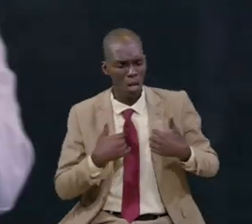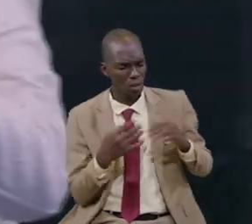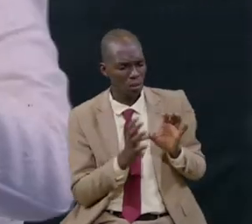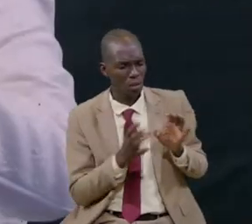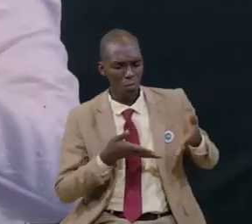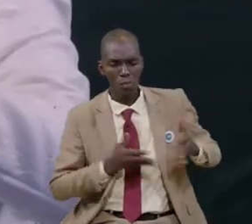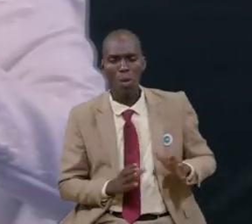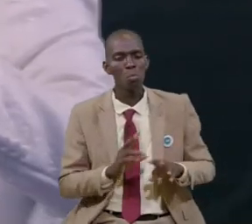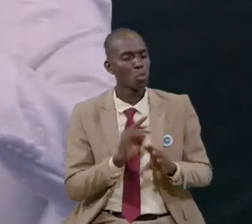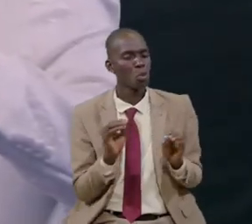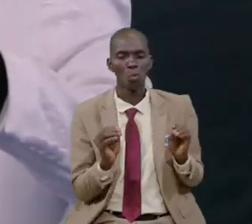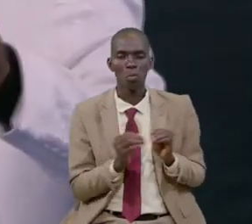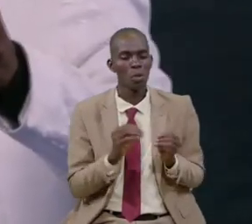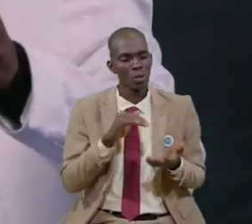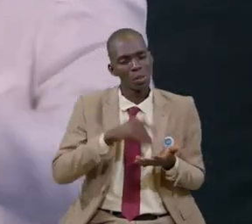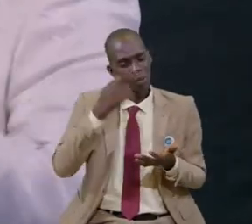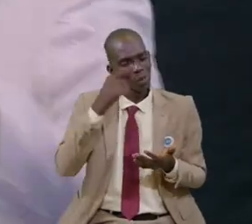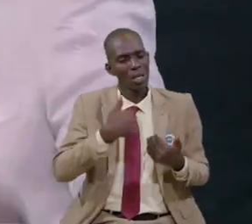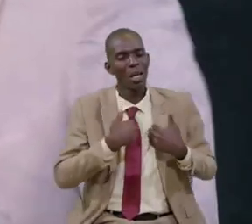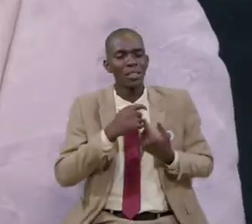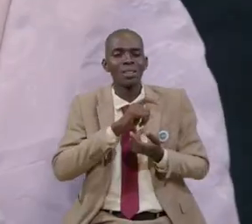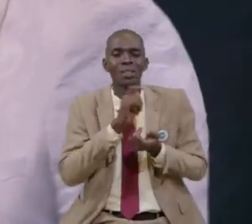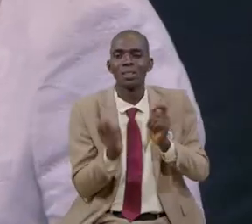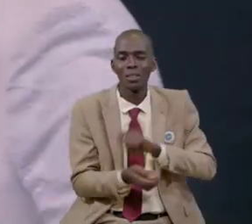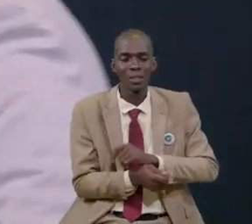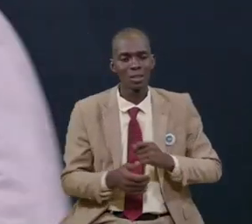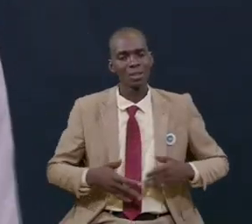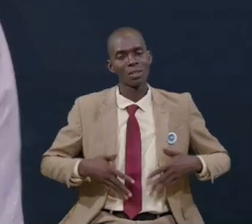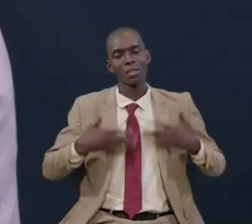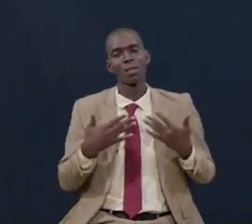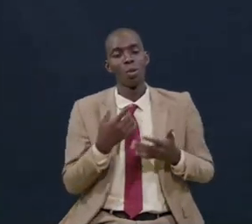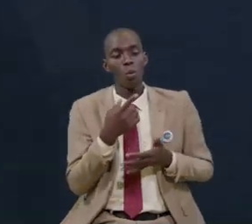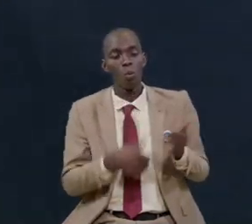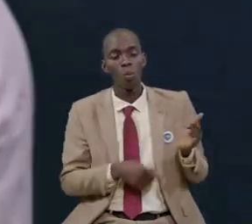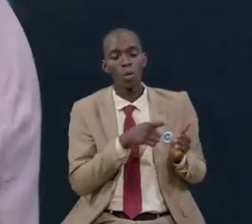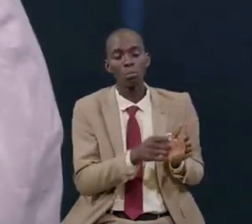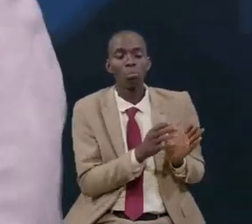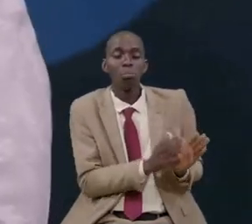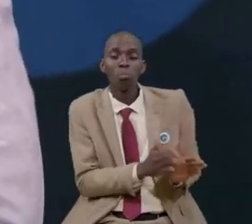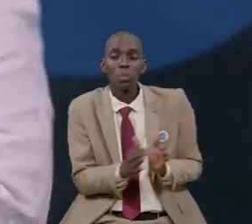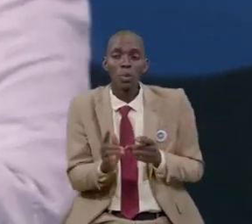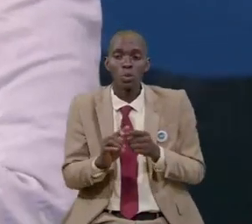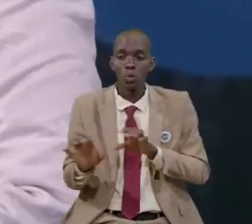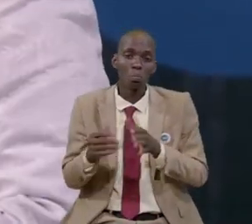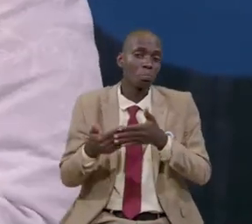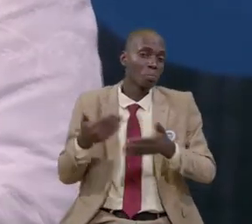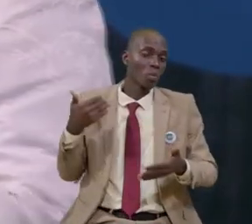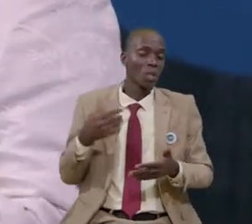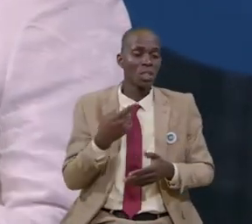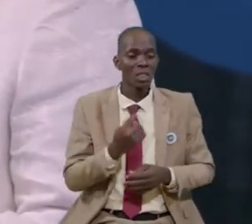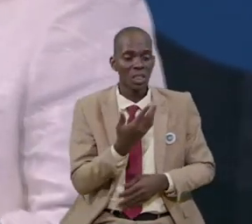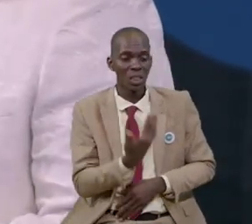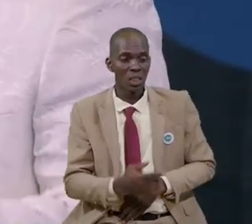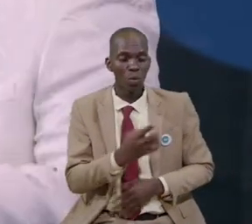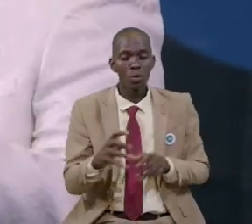une transformation, lorsque ce que vous projetez de faire, ce que vous concevez, vous planifiez de faire de façon